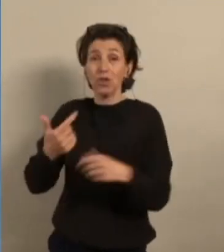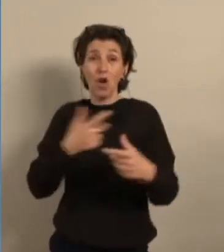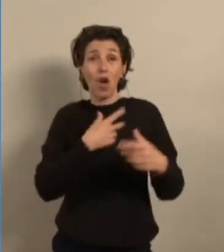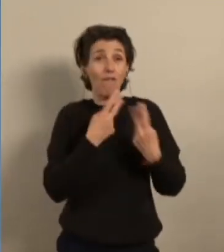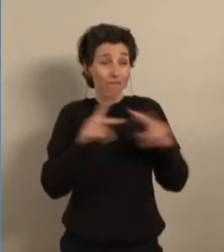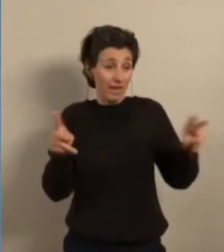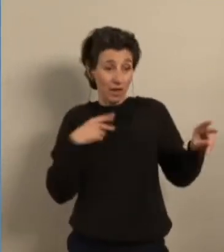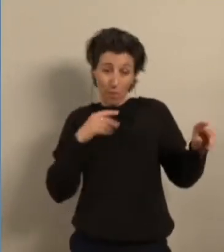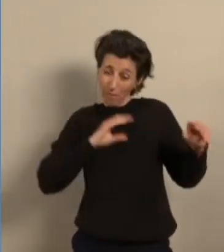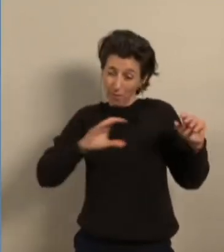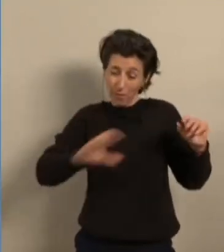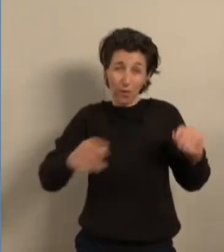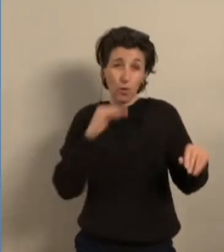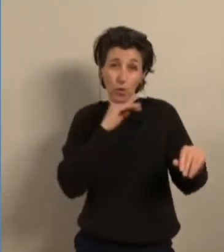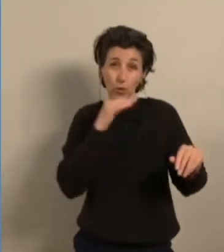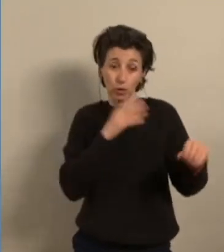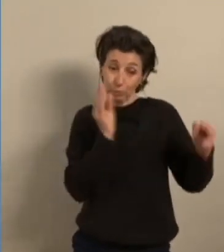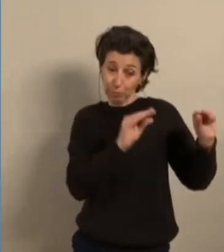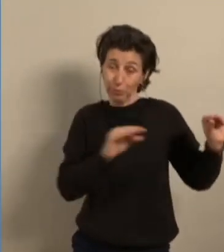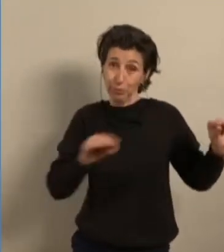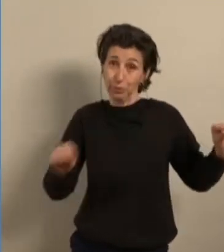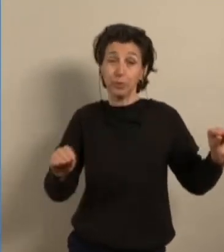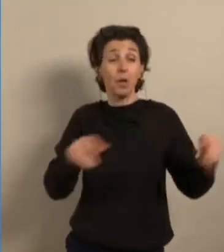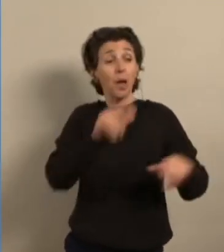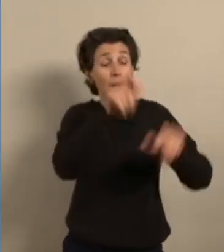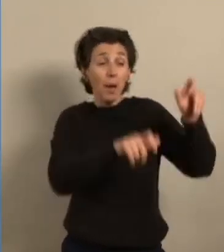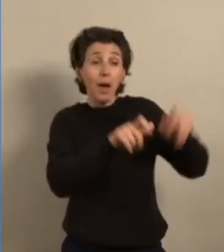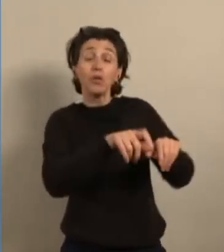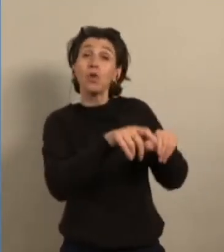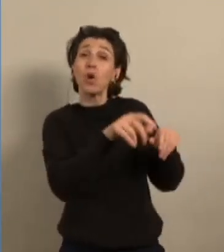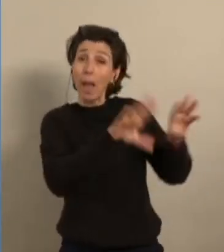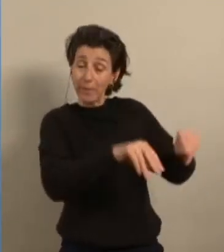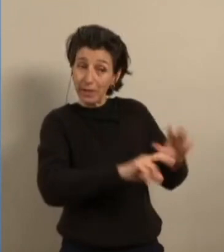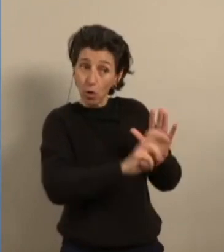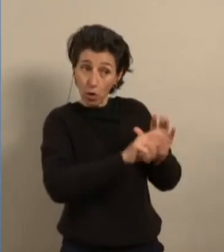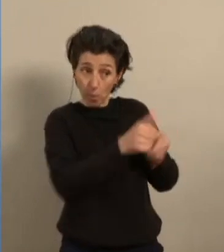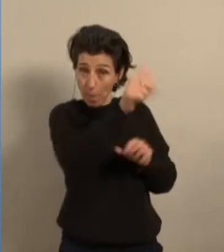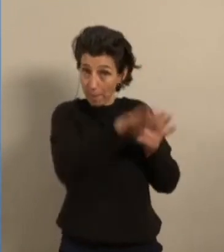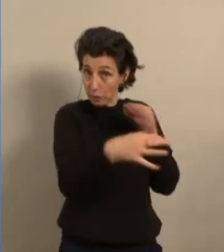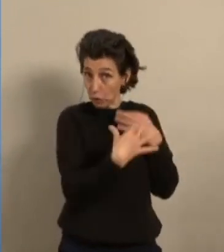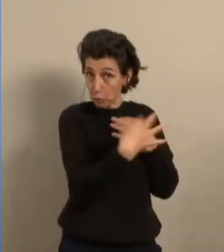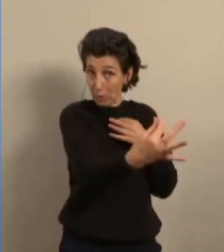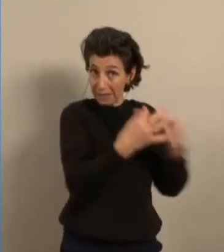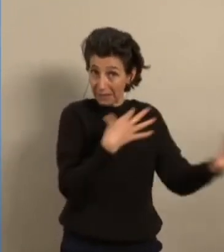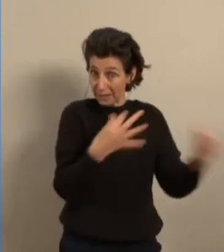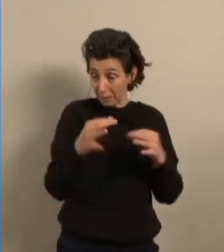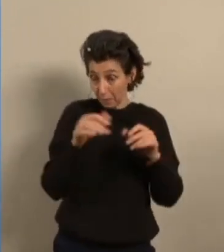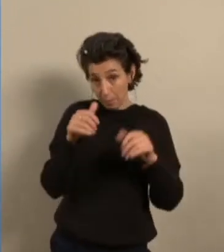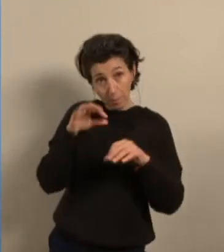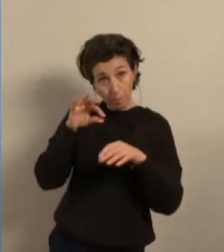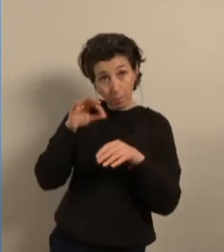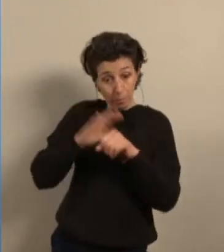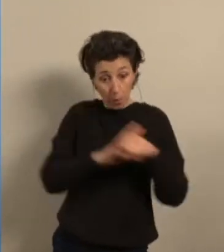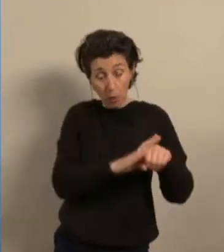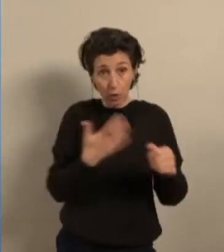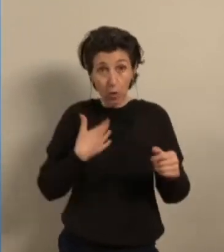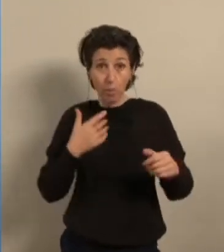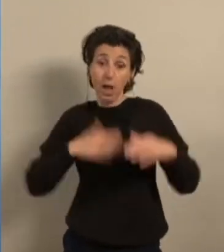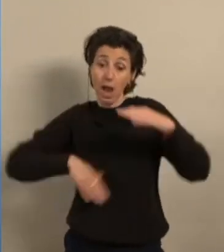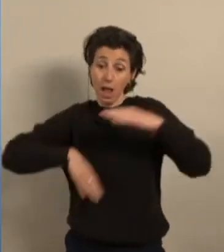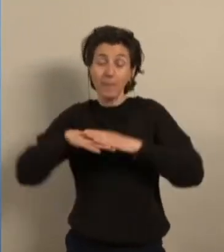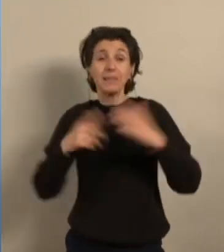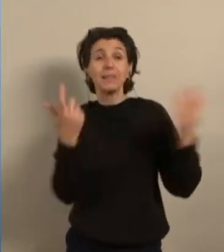qu'elle ne peut budgéter, et demander aux Grenoblois de choisir leur priorité par un vote jusqu'à hauteur de 760 000